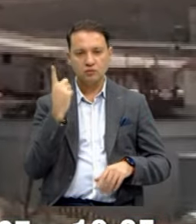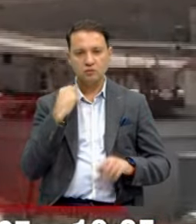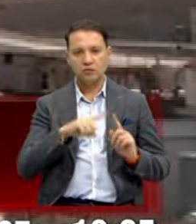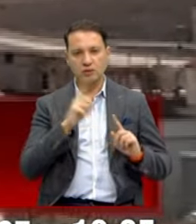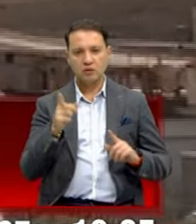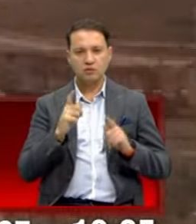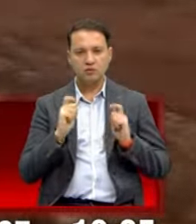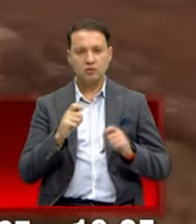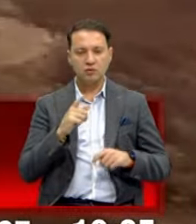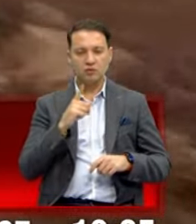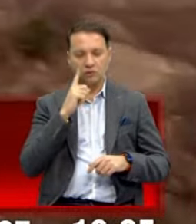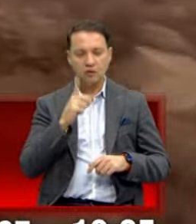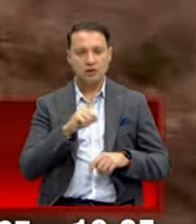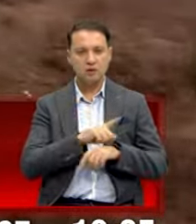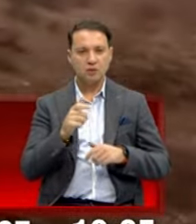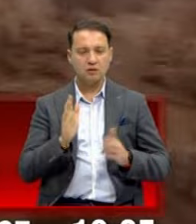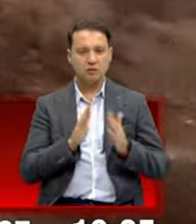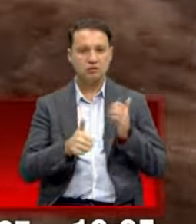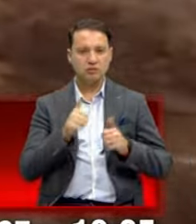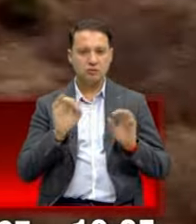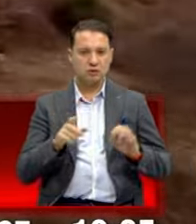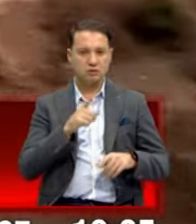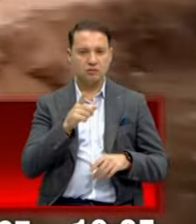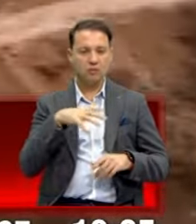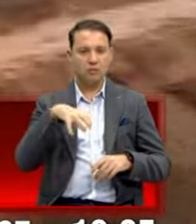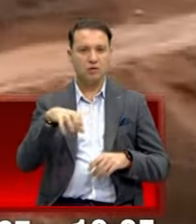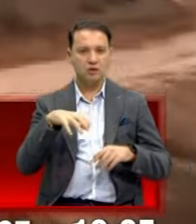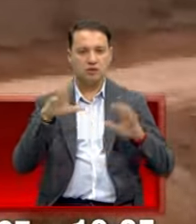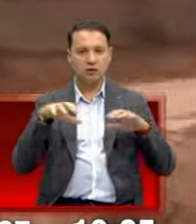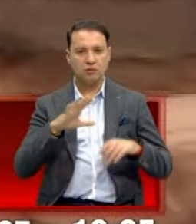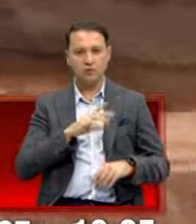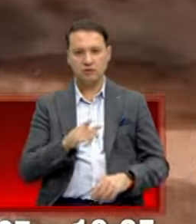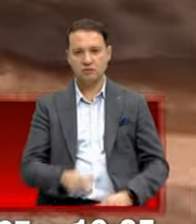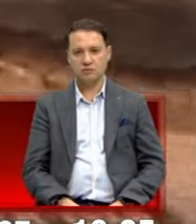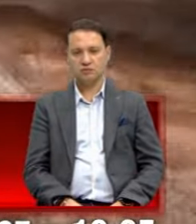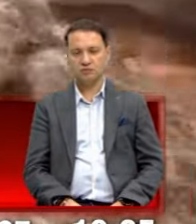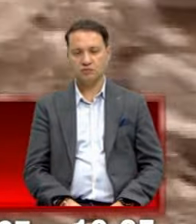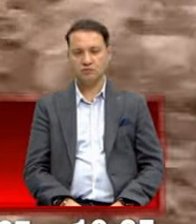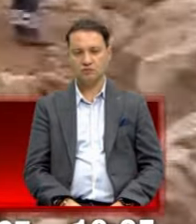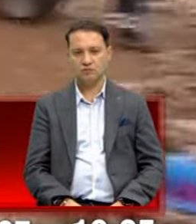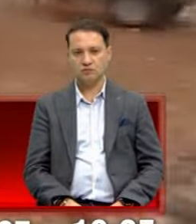bu yana zorlu koşullar altında zamana karşı yarış var. Bölgede yağmur etkili.